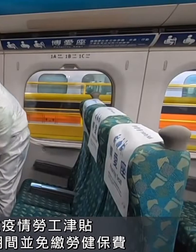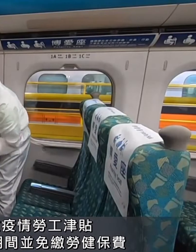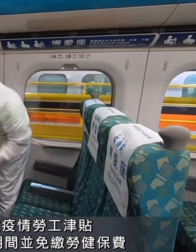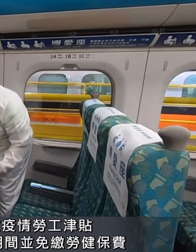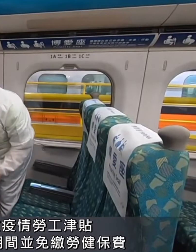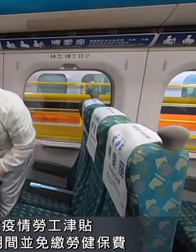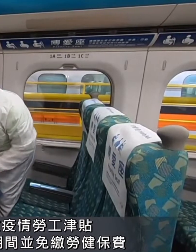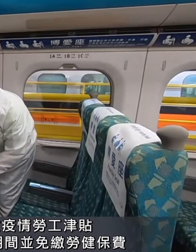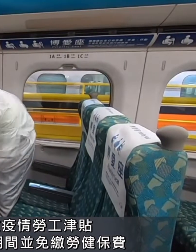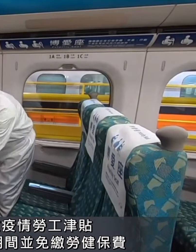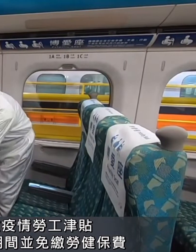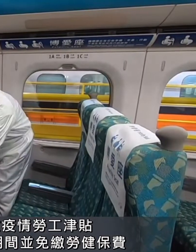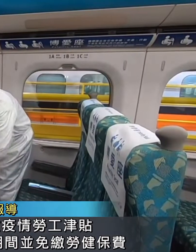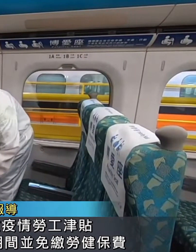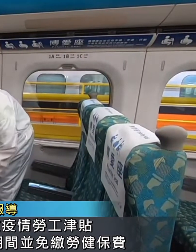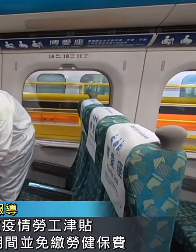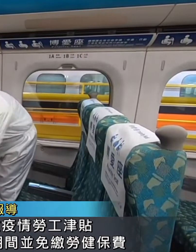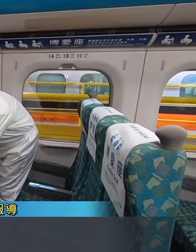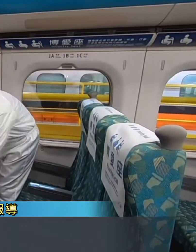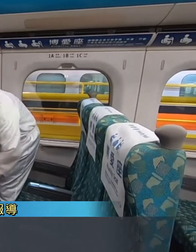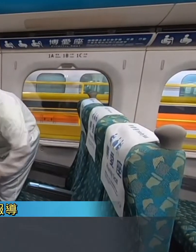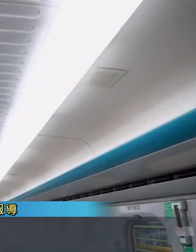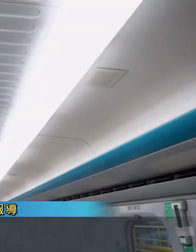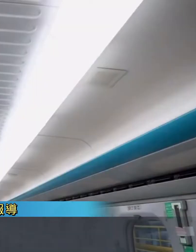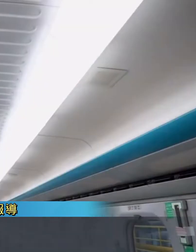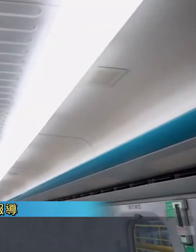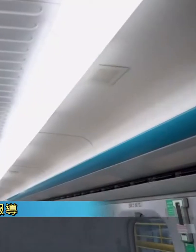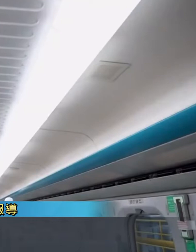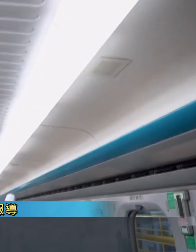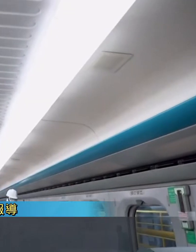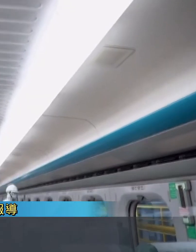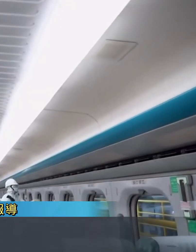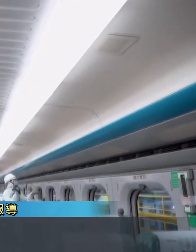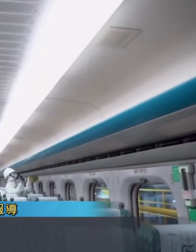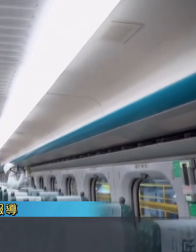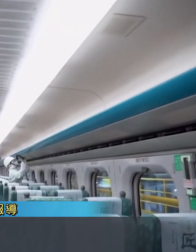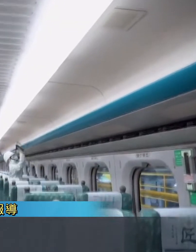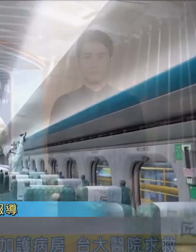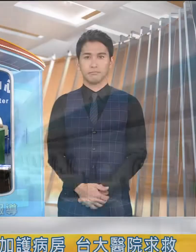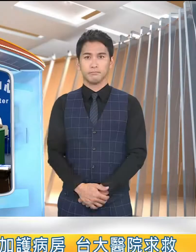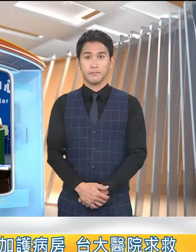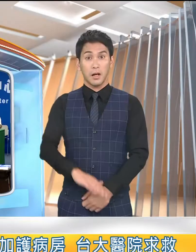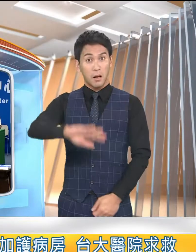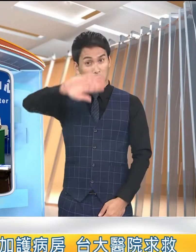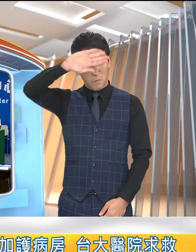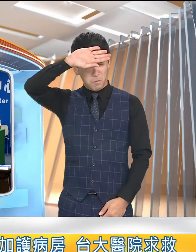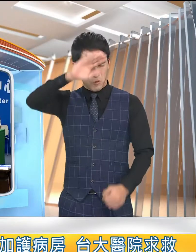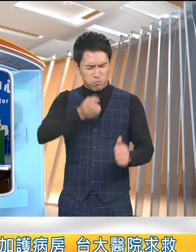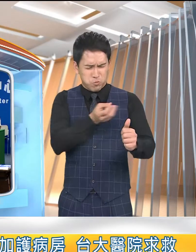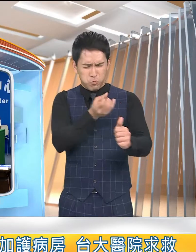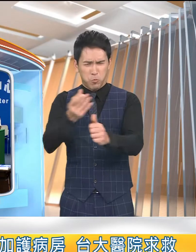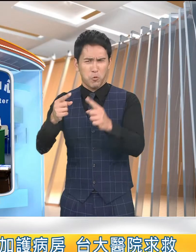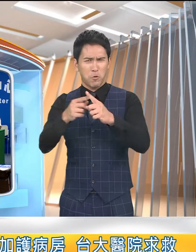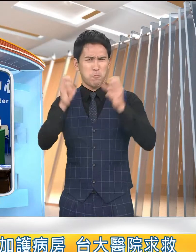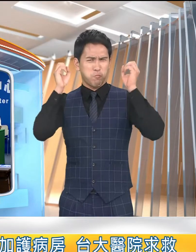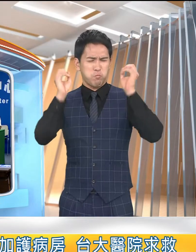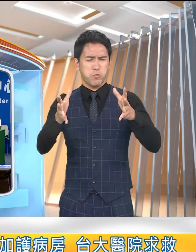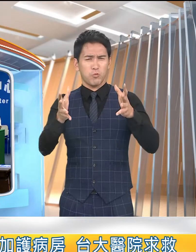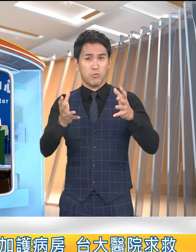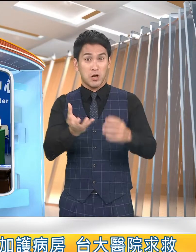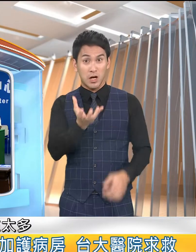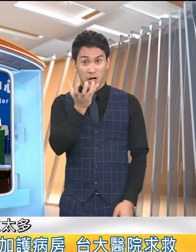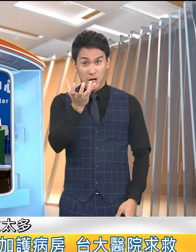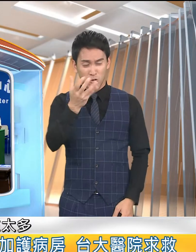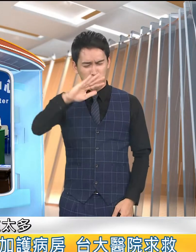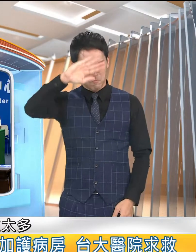情期间并且免缴劳健保费。记者韩英朋友组综合报道。 疫情发展快